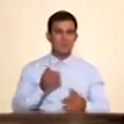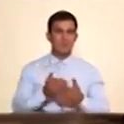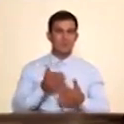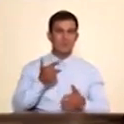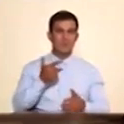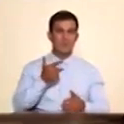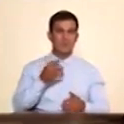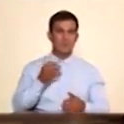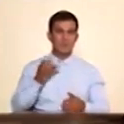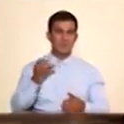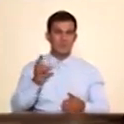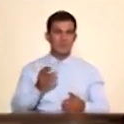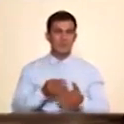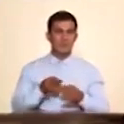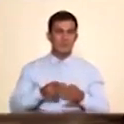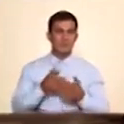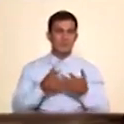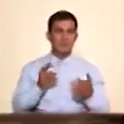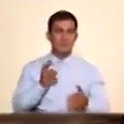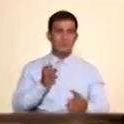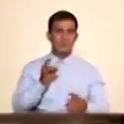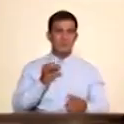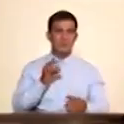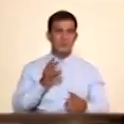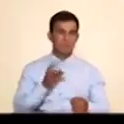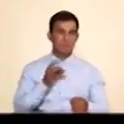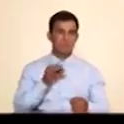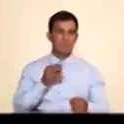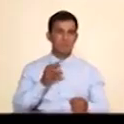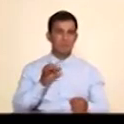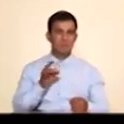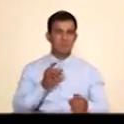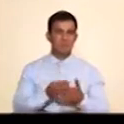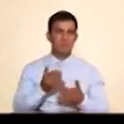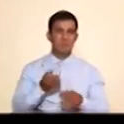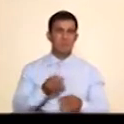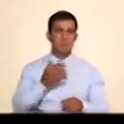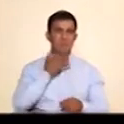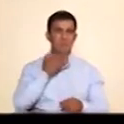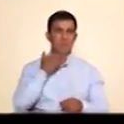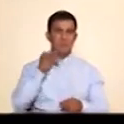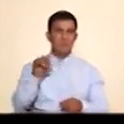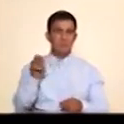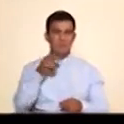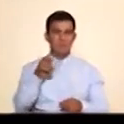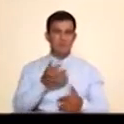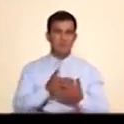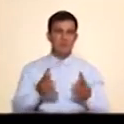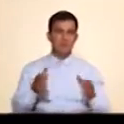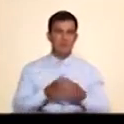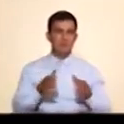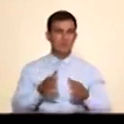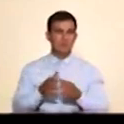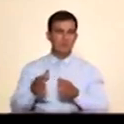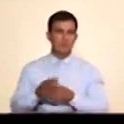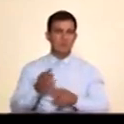va gersklar qo'l ostida baronlar xizmat qilishgan. Baronlarning esa bir qancha ritsarlari va to'plam ana shu askarlari